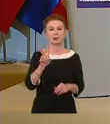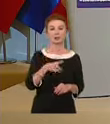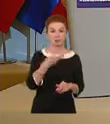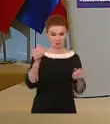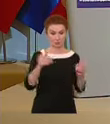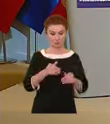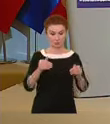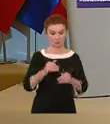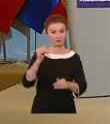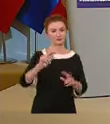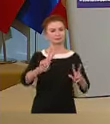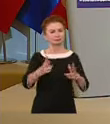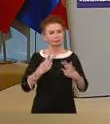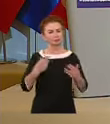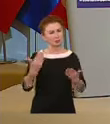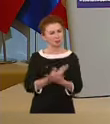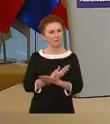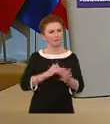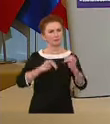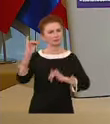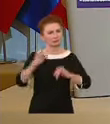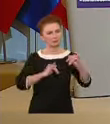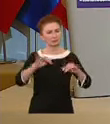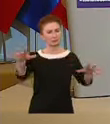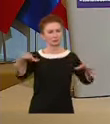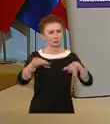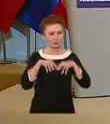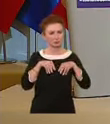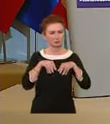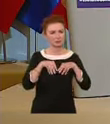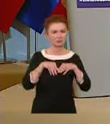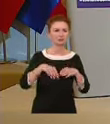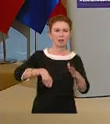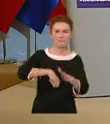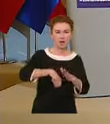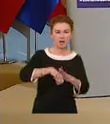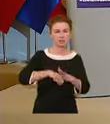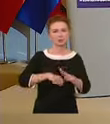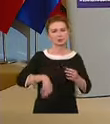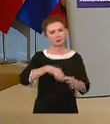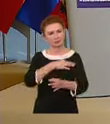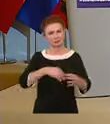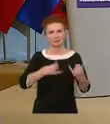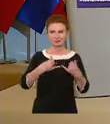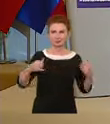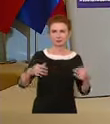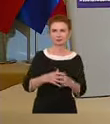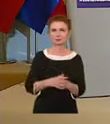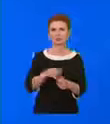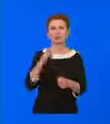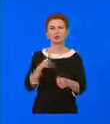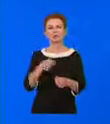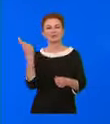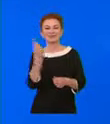imprez masowych z udziałem publiczności, na przykład mecze, koncerty. Tak jak powiedziałem, ten